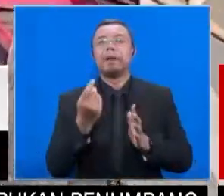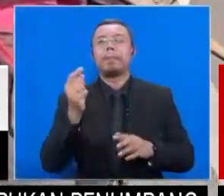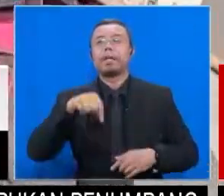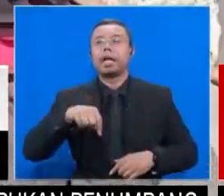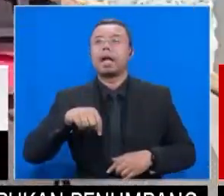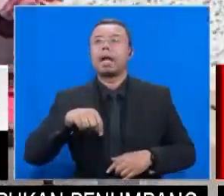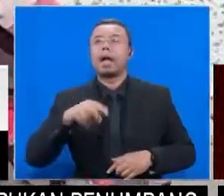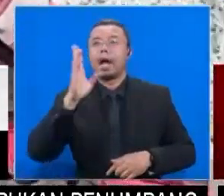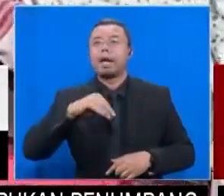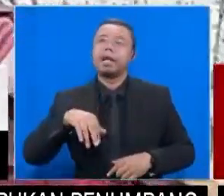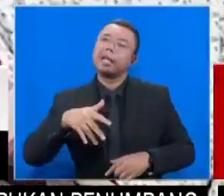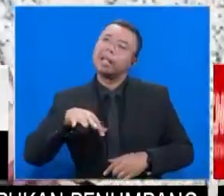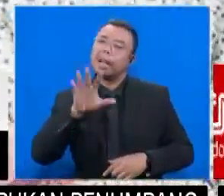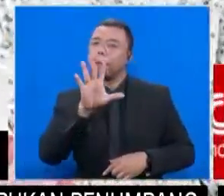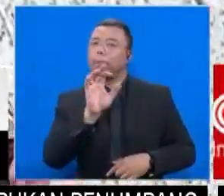Hah?